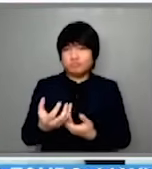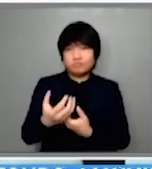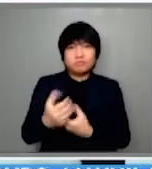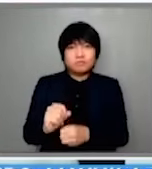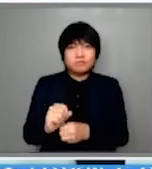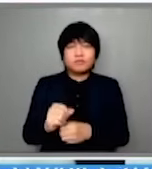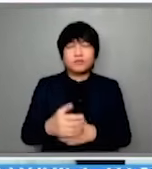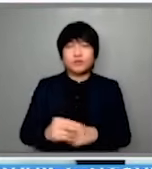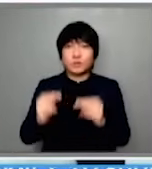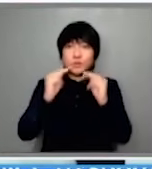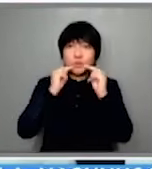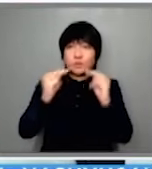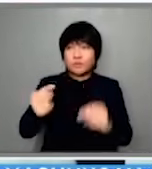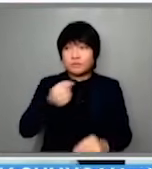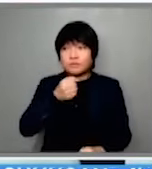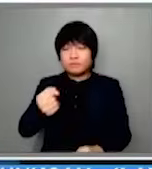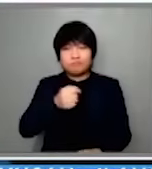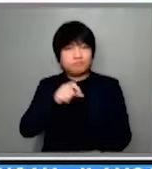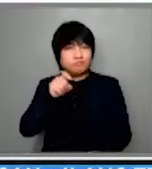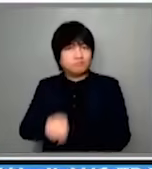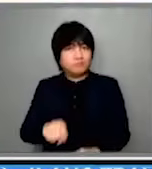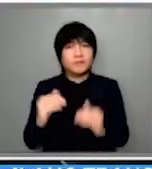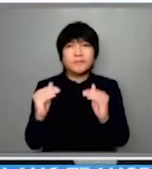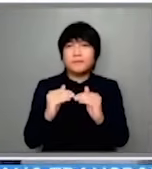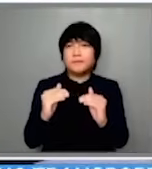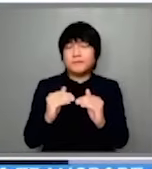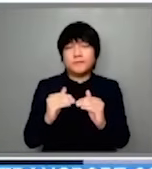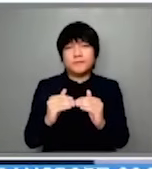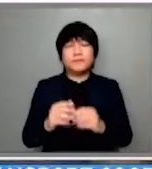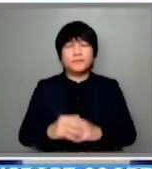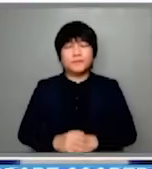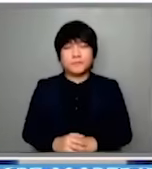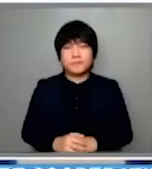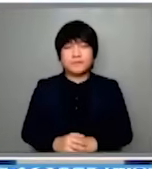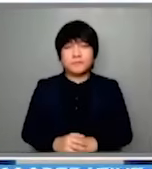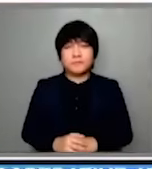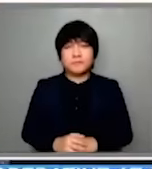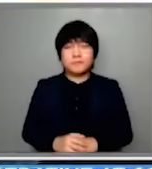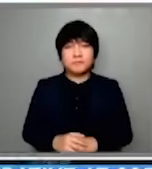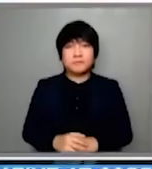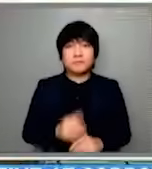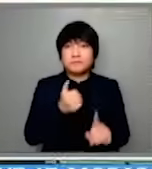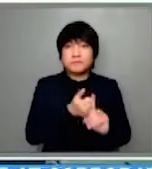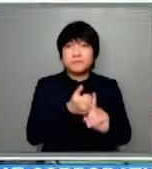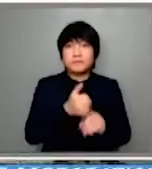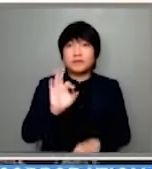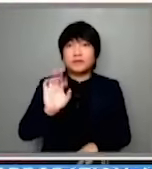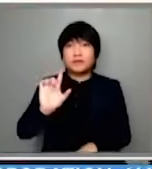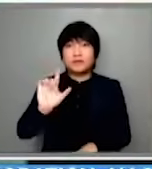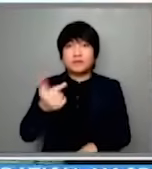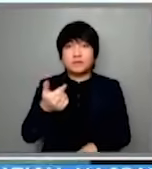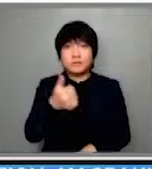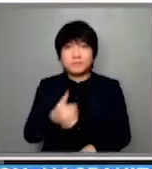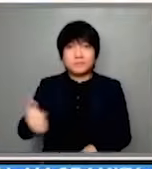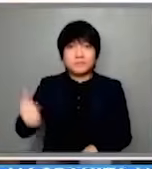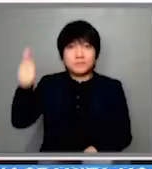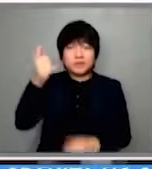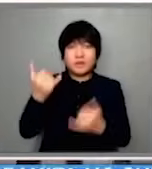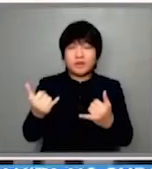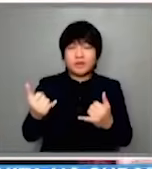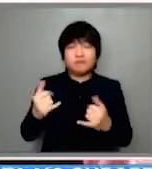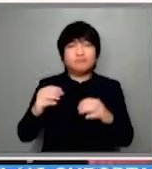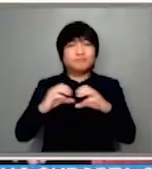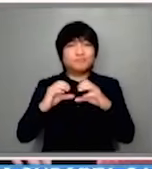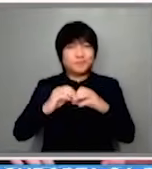pagbabalita sa buong bansa. Sa kanyang pamumuno, nadala niya ang GMA Network sa iba't ibang tagumpay